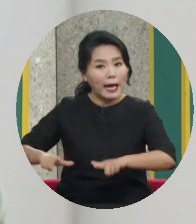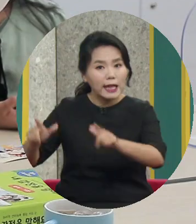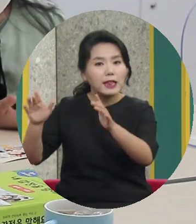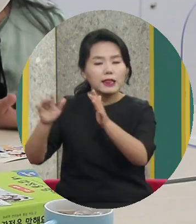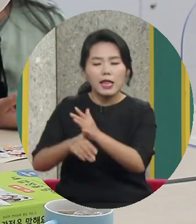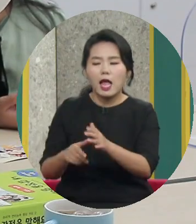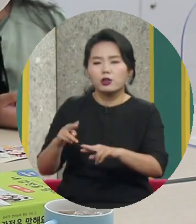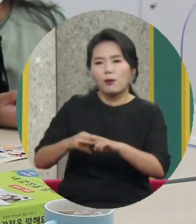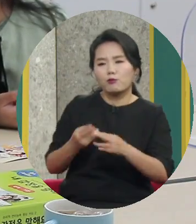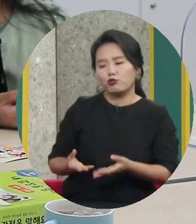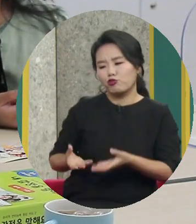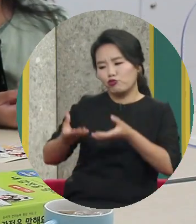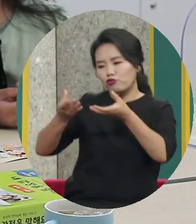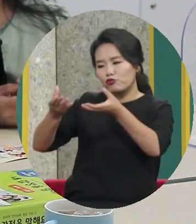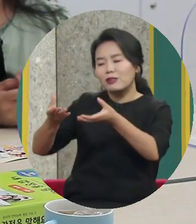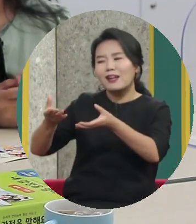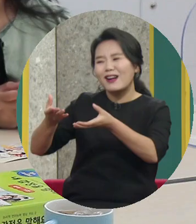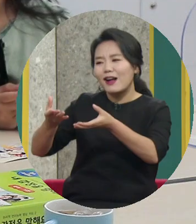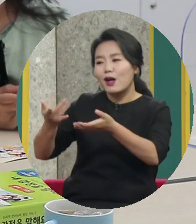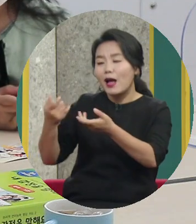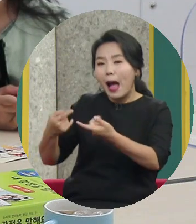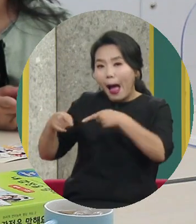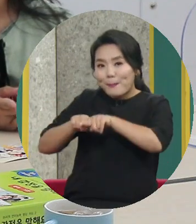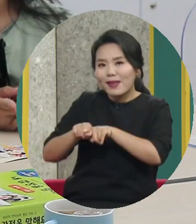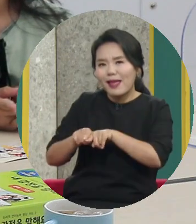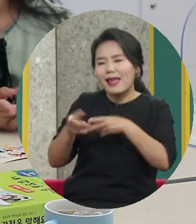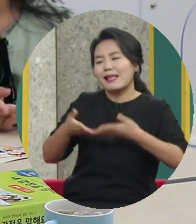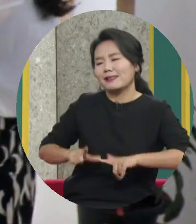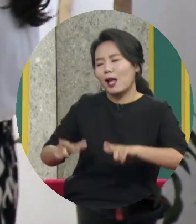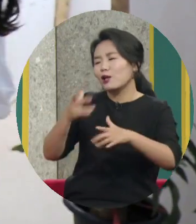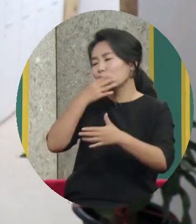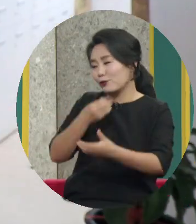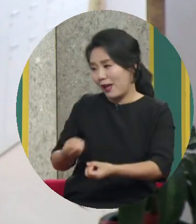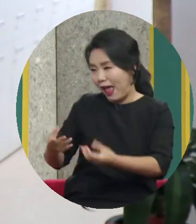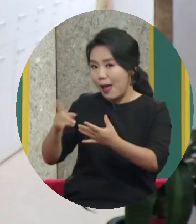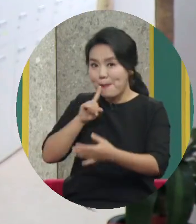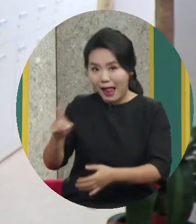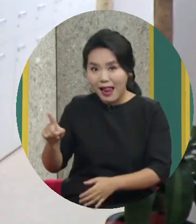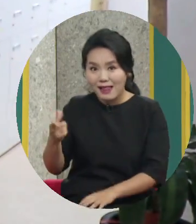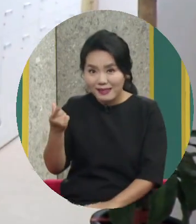때는 친구야 생일 축하해. 이렇게 이야기하는 거야.